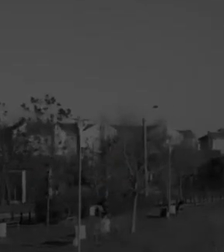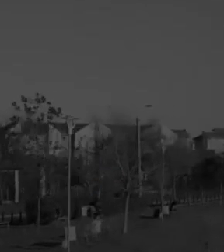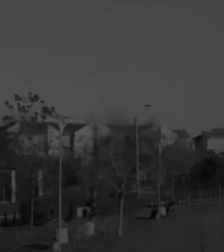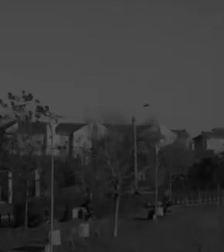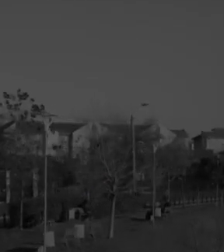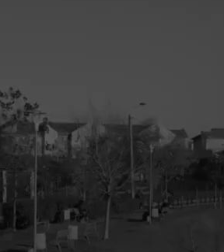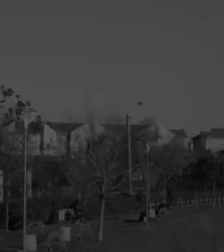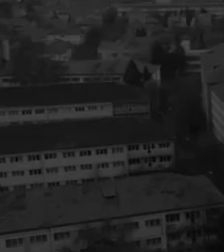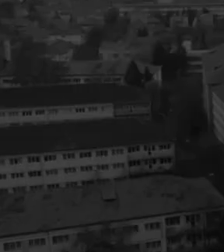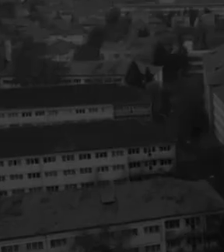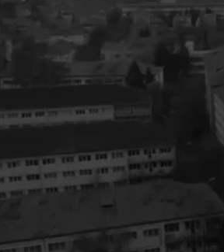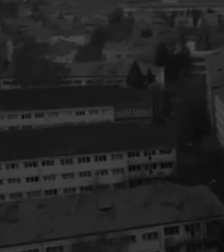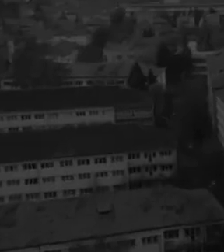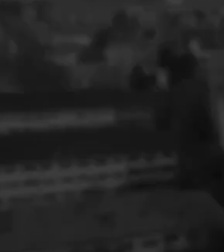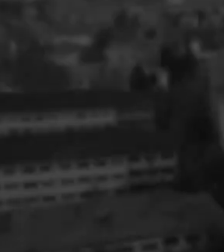important.